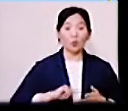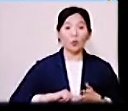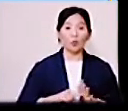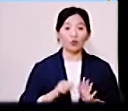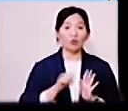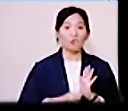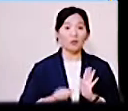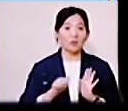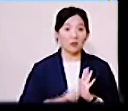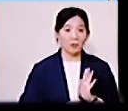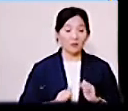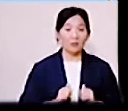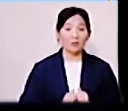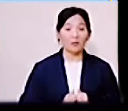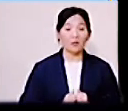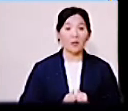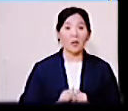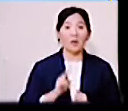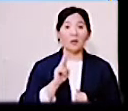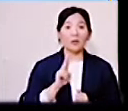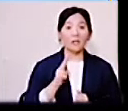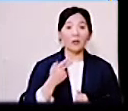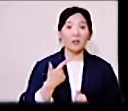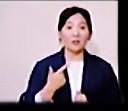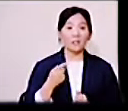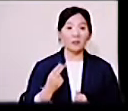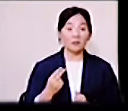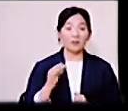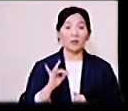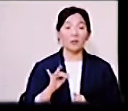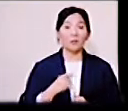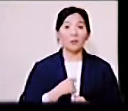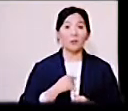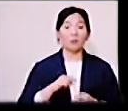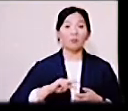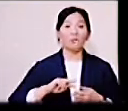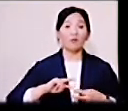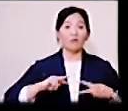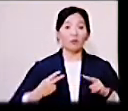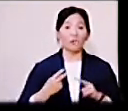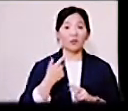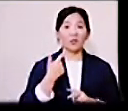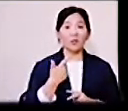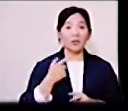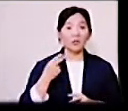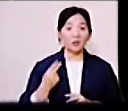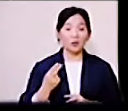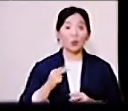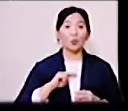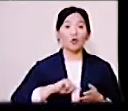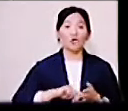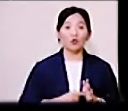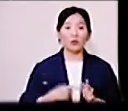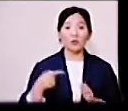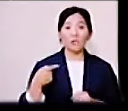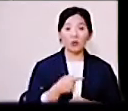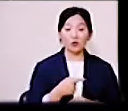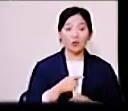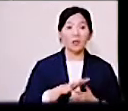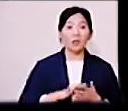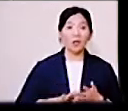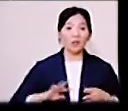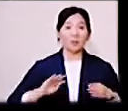на 60. Килогерцы мы переводим в герцы, умножая на 1000. Далее